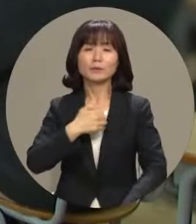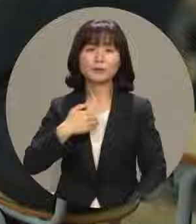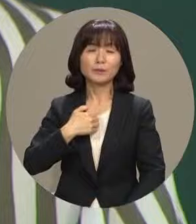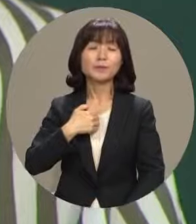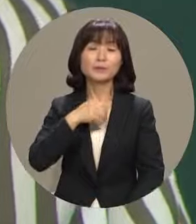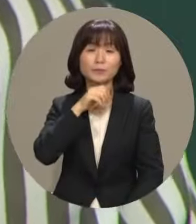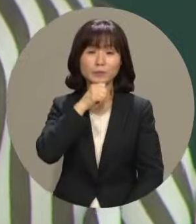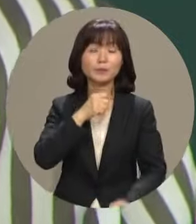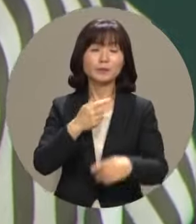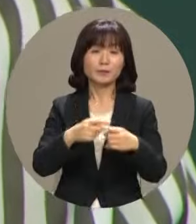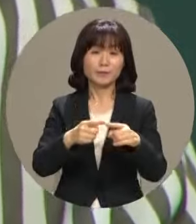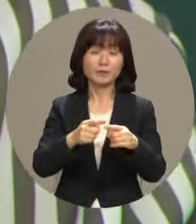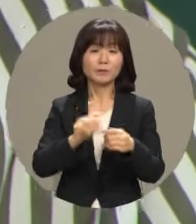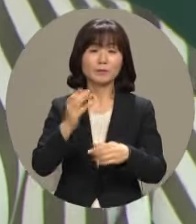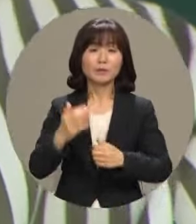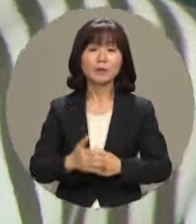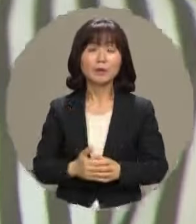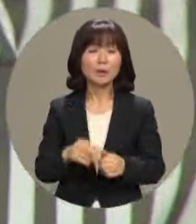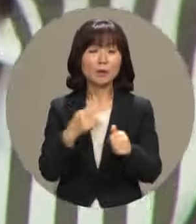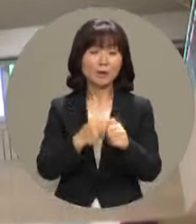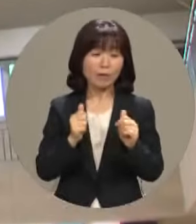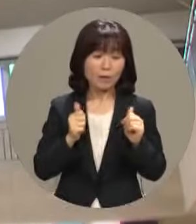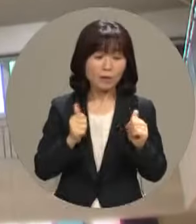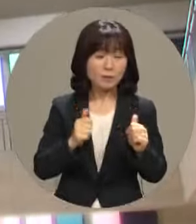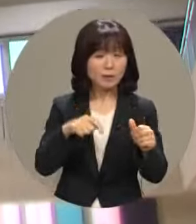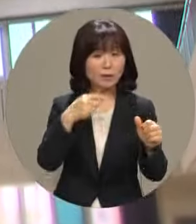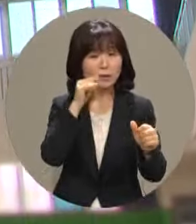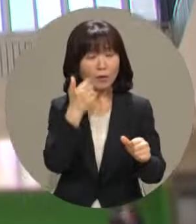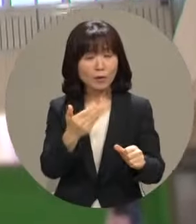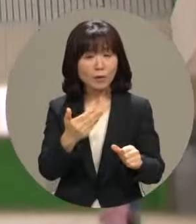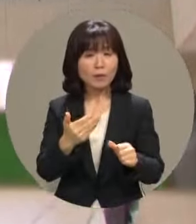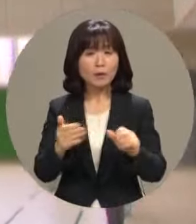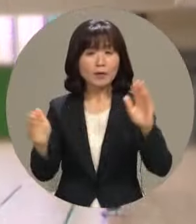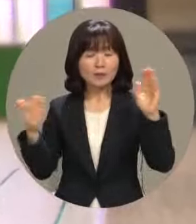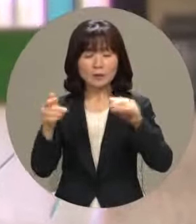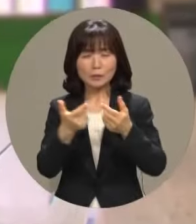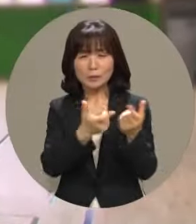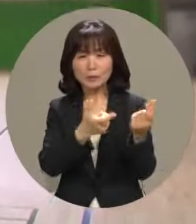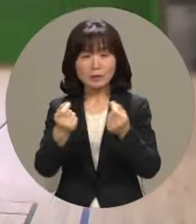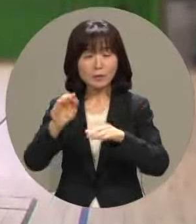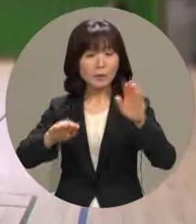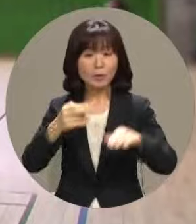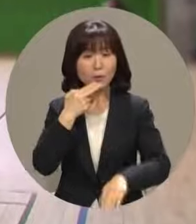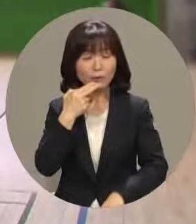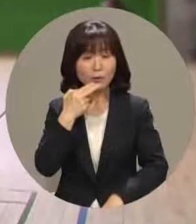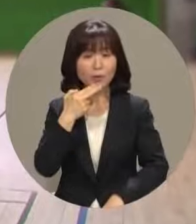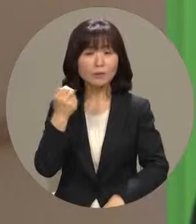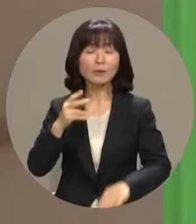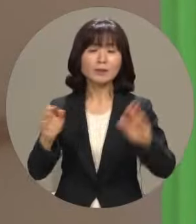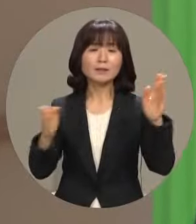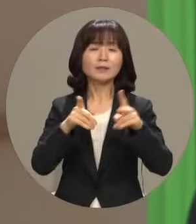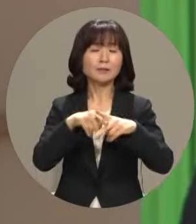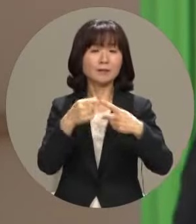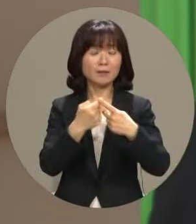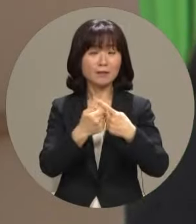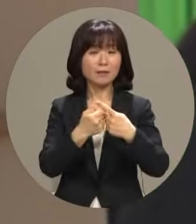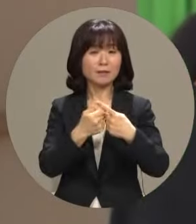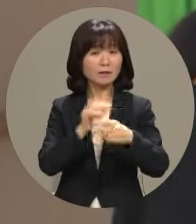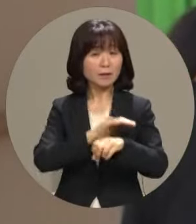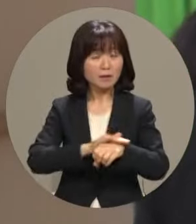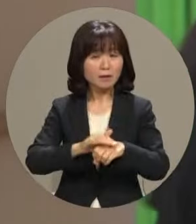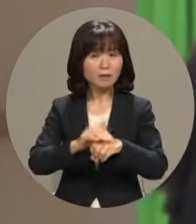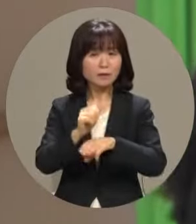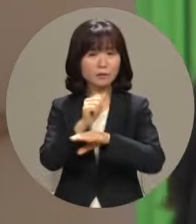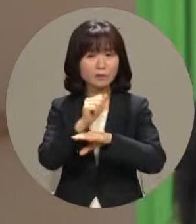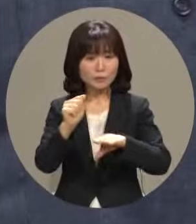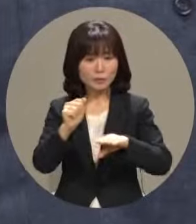바뀌었습니다 교사가 열심히 가르치는지 학생의 공정하게 대하는지 그리고 학생을 잘 이해하는지를 기준으로